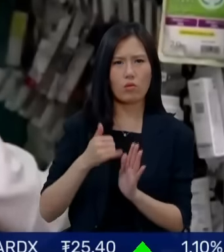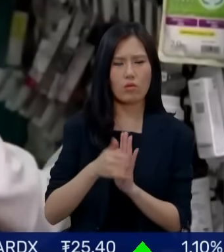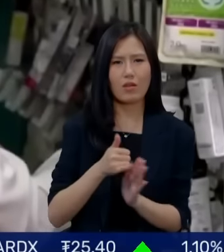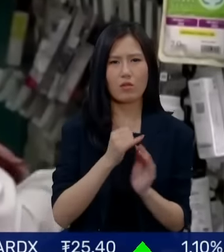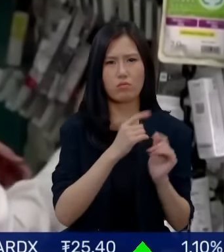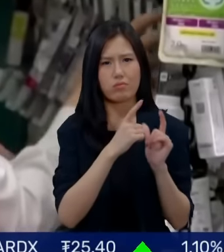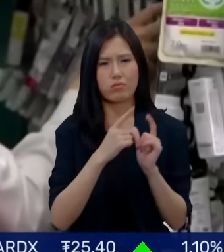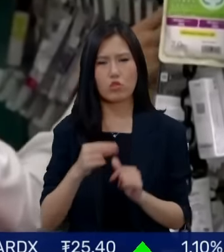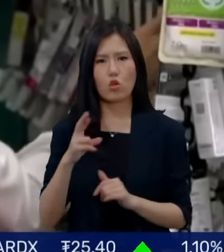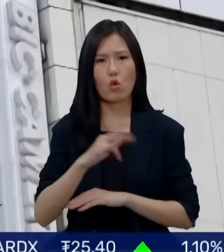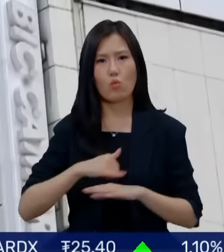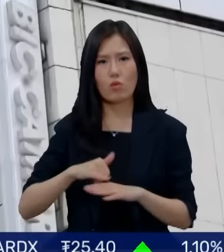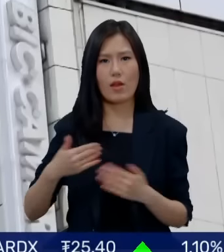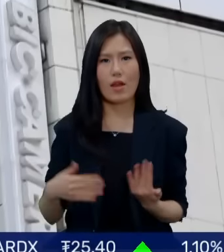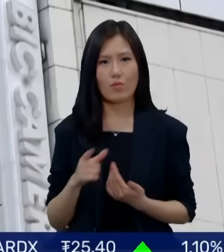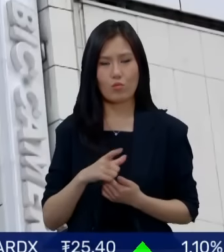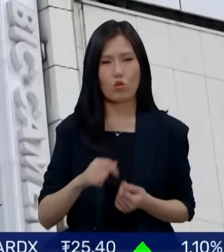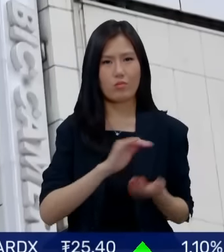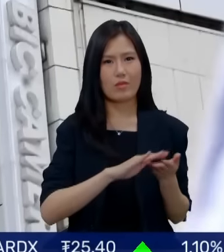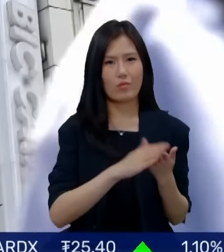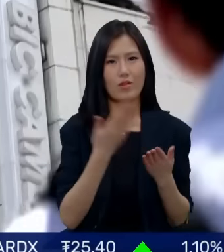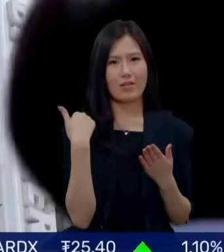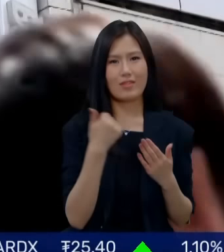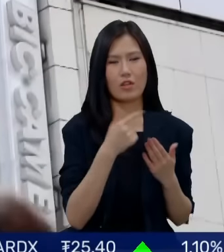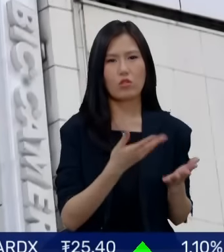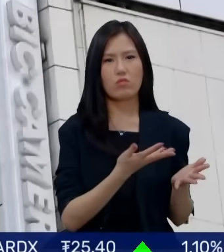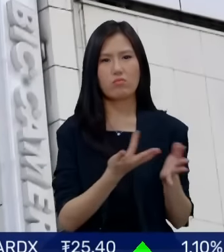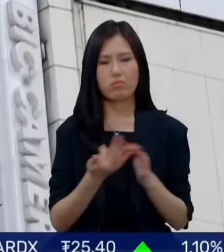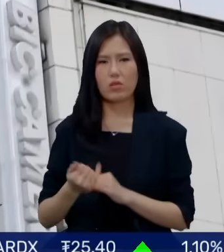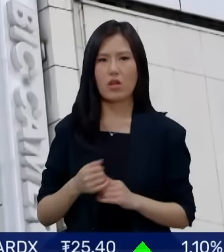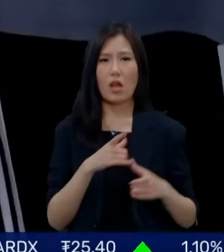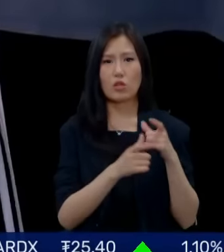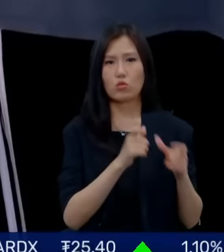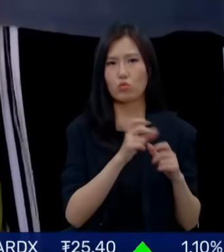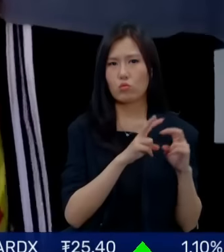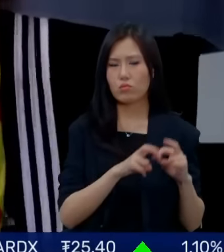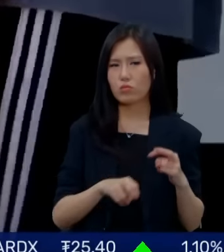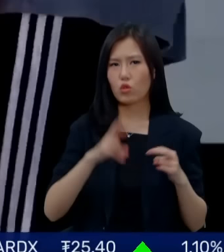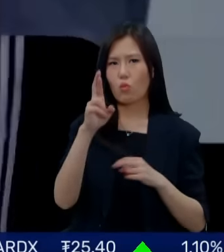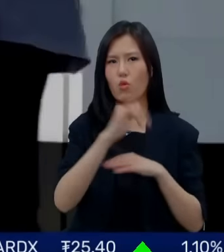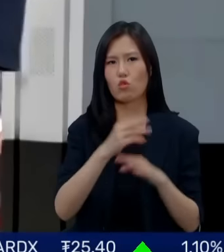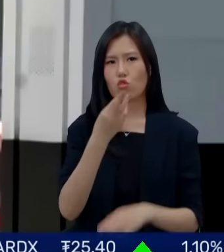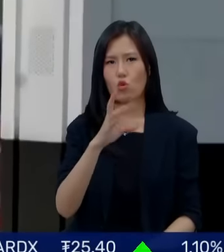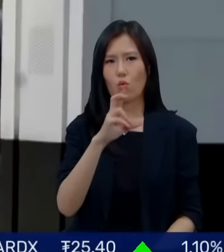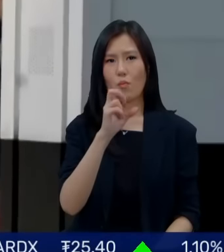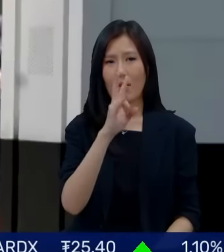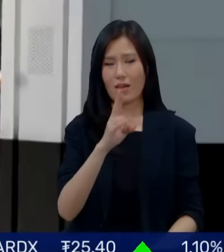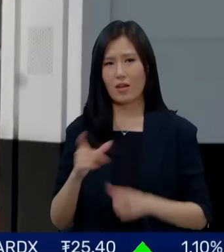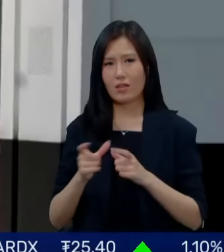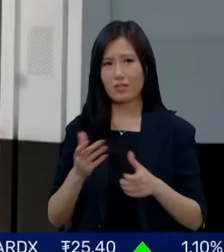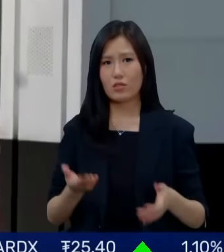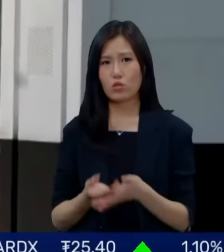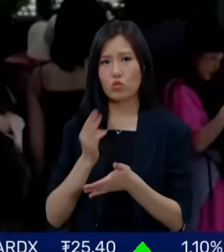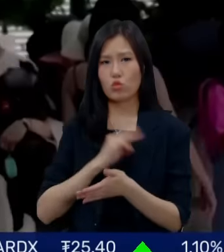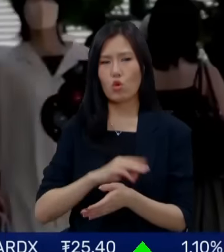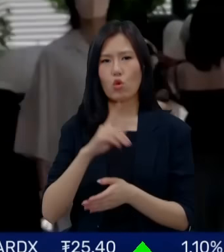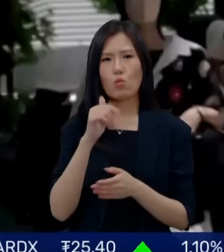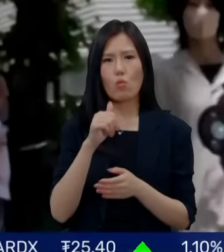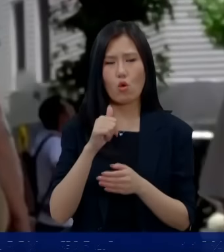улсын иргэдийн худалдан авалтын идэвх буурч байгааг илтгэж байгаа юм. Эдийн засагчид Япон улсын төв банкийг зах зээлийн идэвхийг нэмэгдүүлэхийн тулд мөнгөний зөөлөн